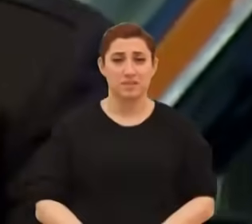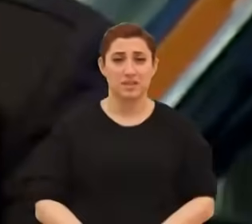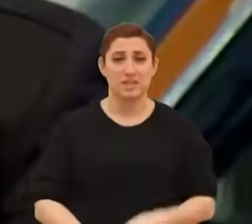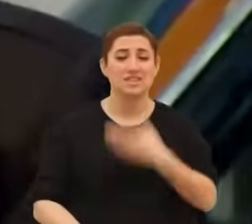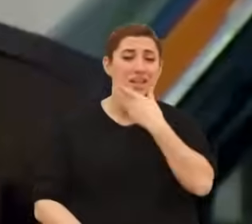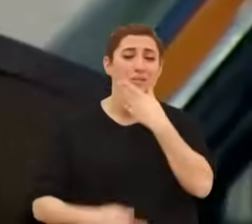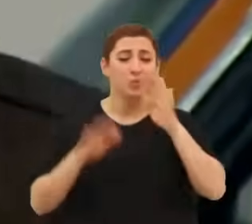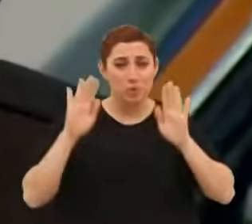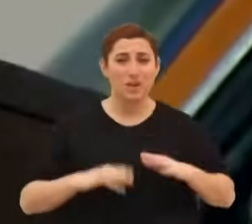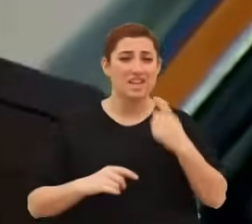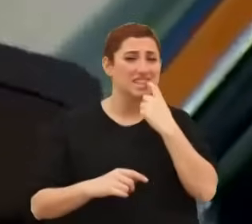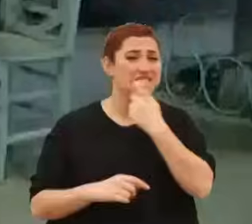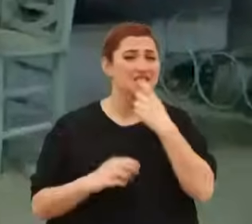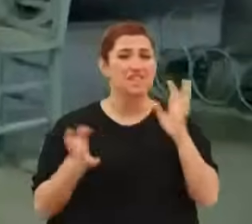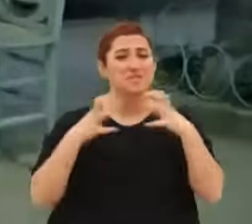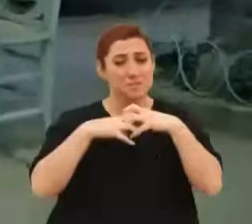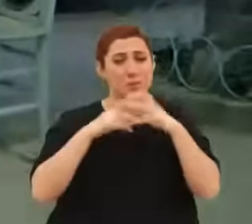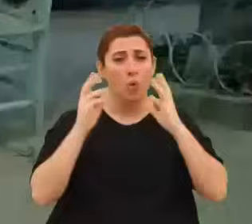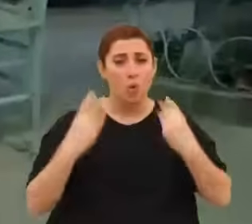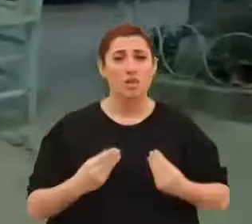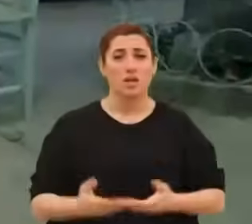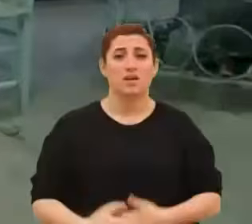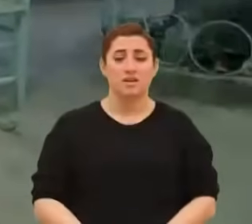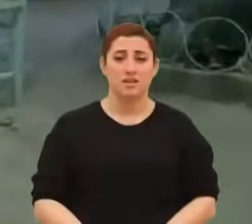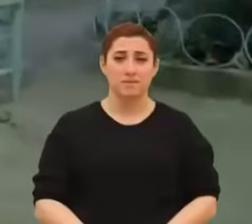Çenem kitleneydi, dişlerim birbirine töküleydi.